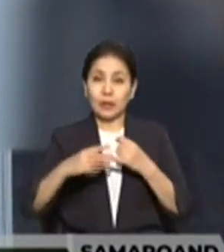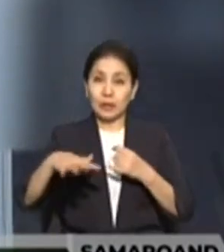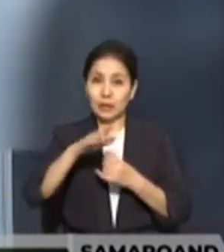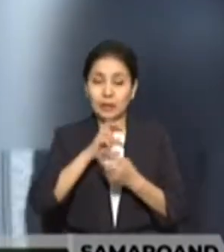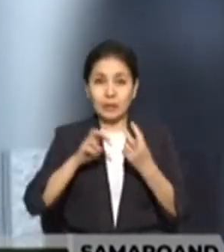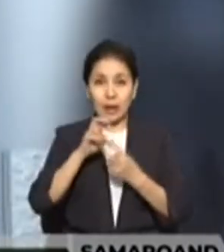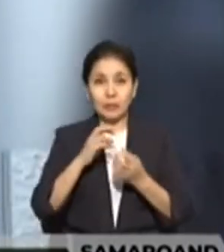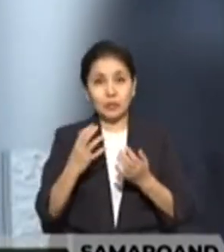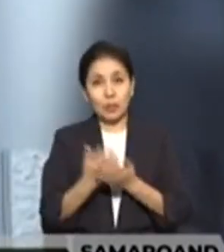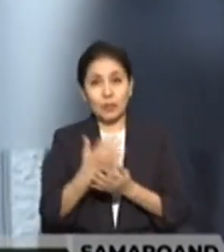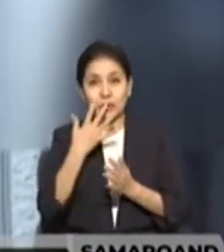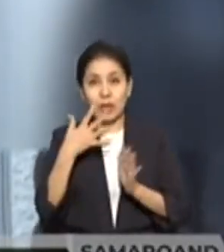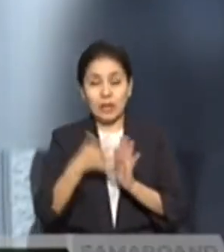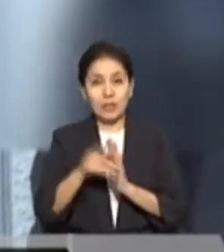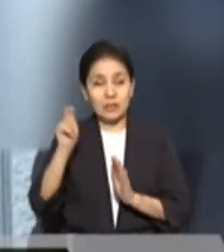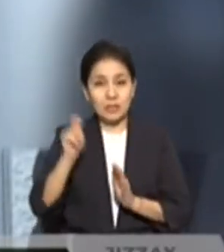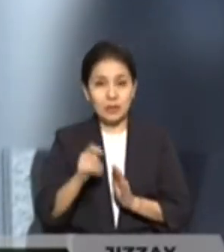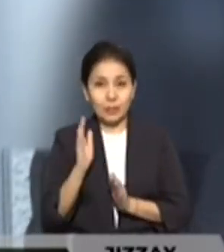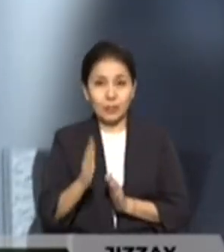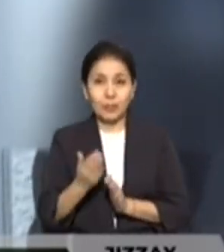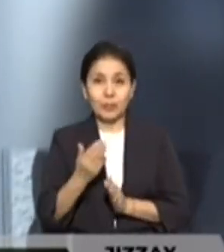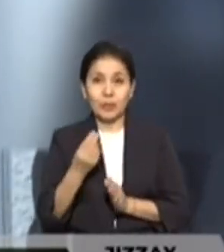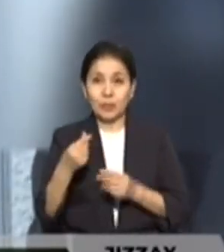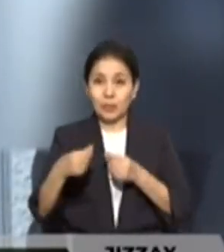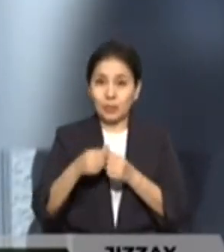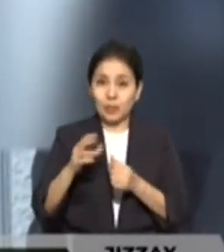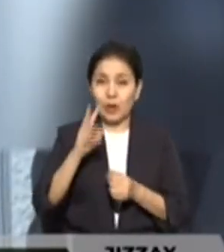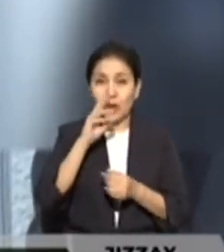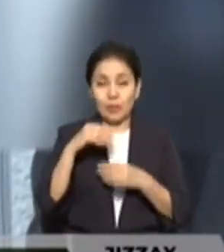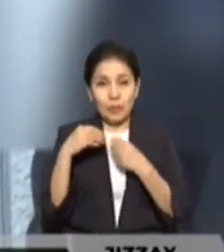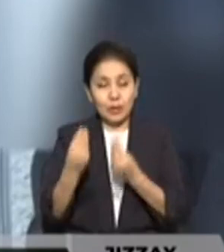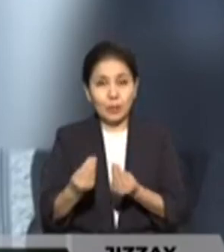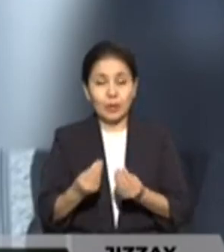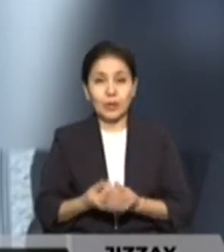yer topaylik, investorlar kelyapti, pulni nima qilamiz, oyligimni beraman,